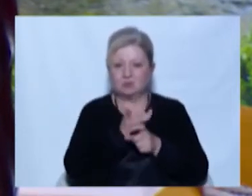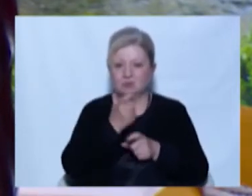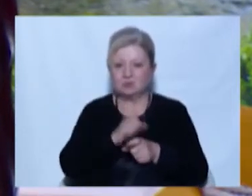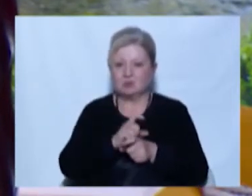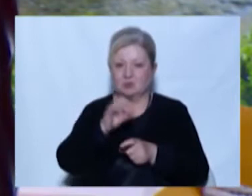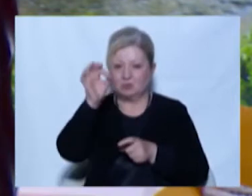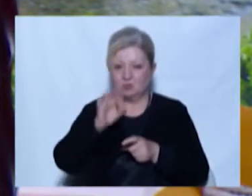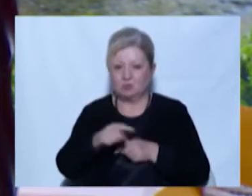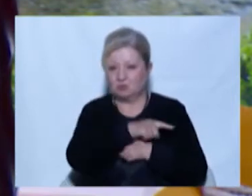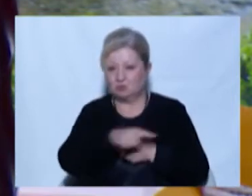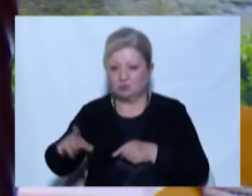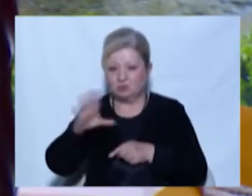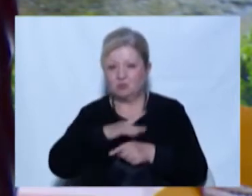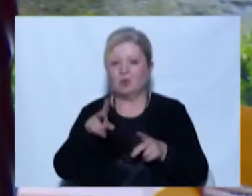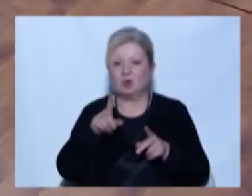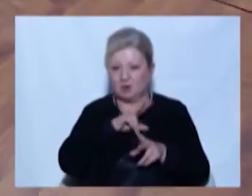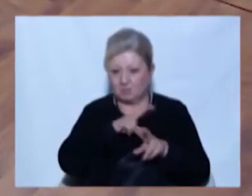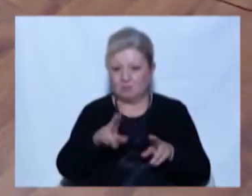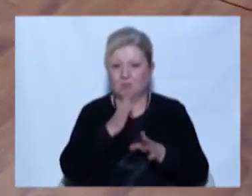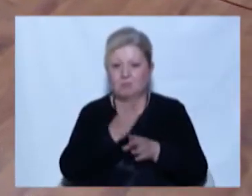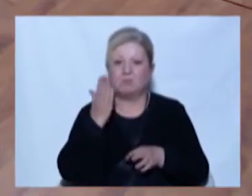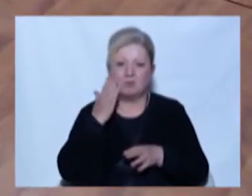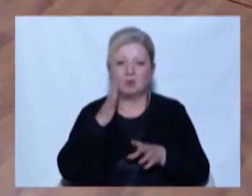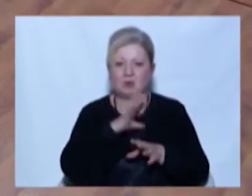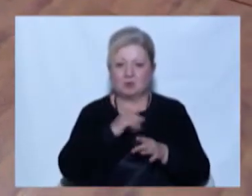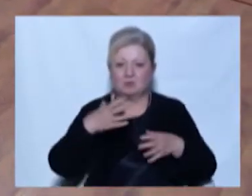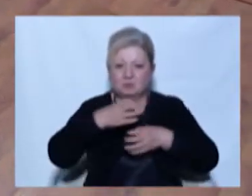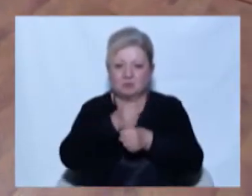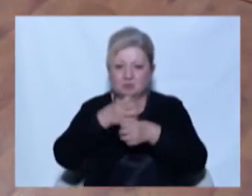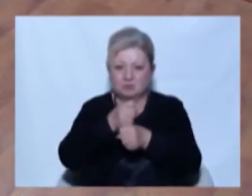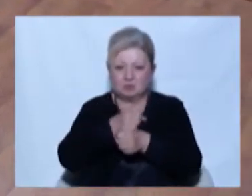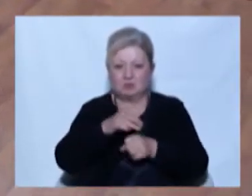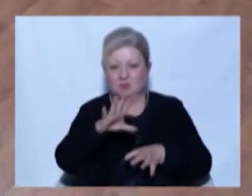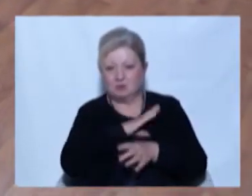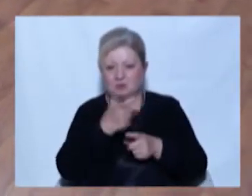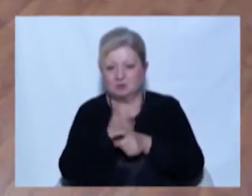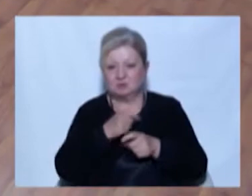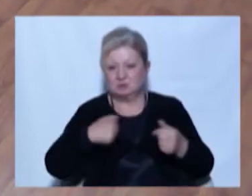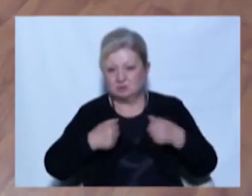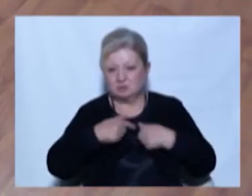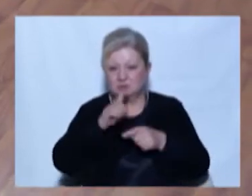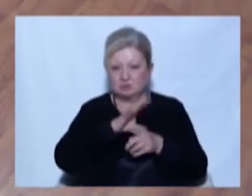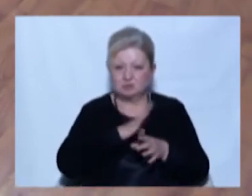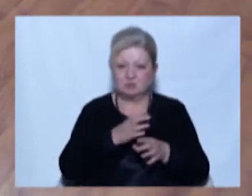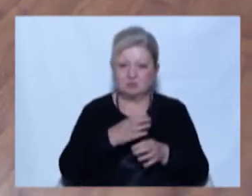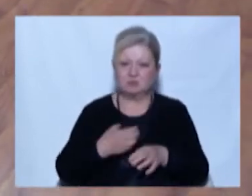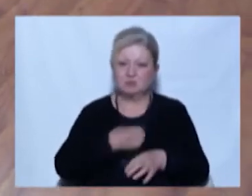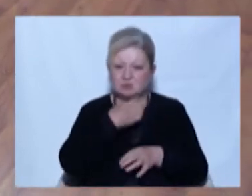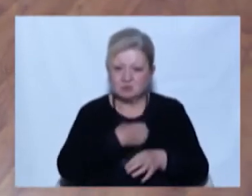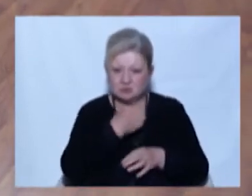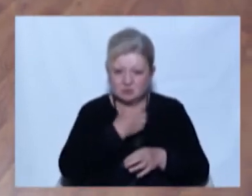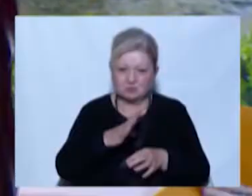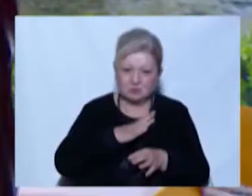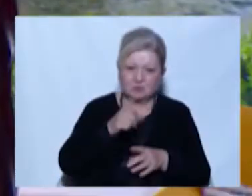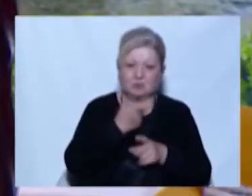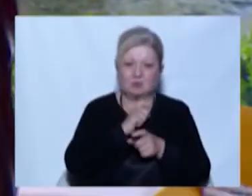კურსი მიმდინარეობს. ეს მართლაც ასე იყო. საბჭოთა კავშირი ავიწროვებდა პოლიტიკური მკვლელობების ხარჯზე ან დაშინებების ხარჯზე,